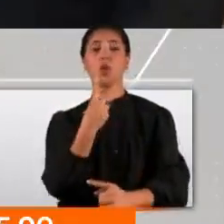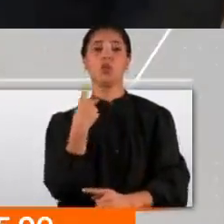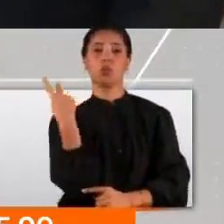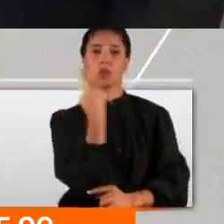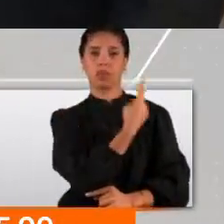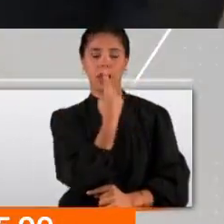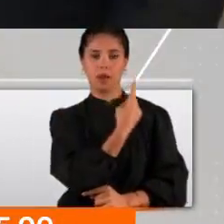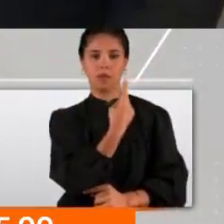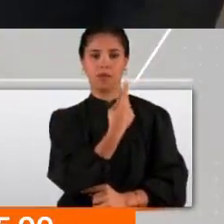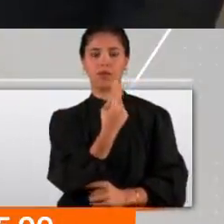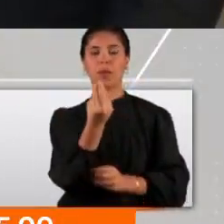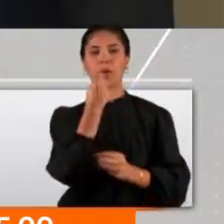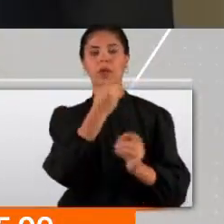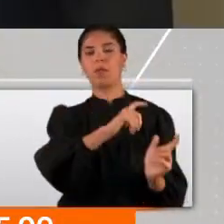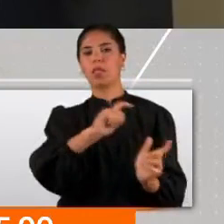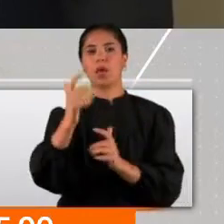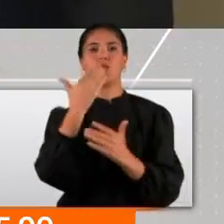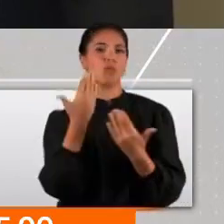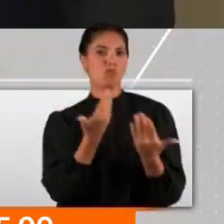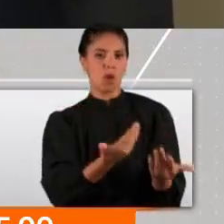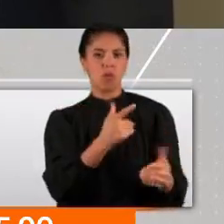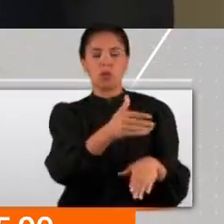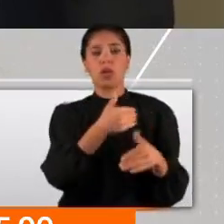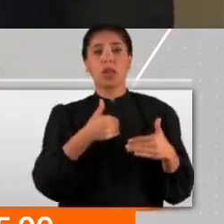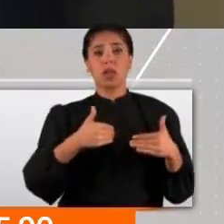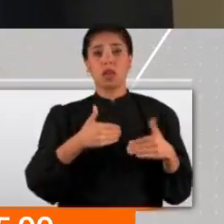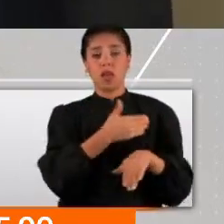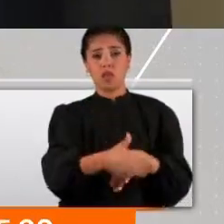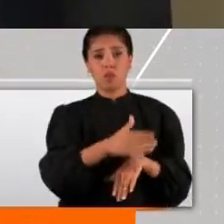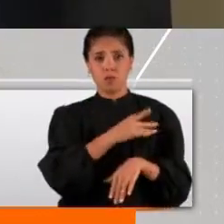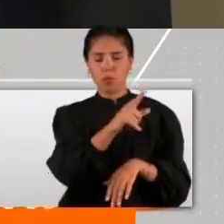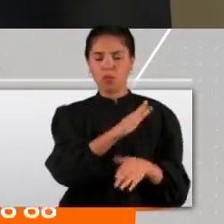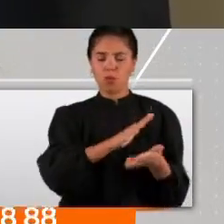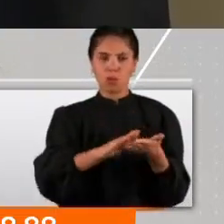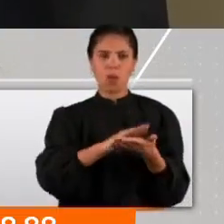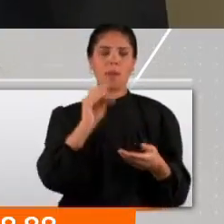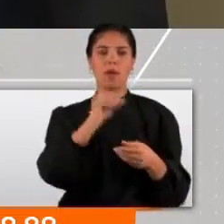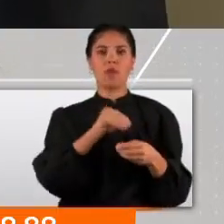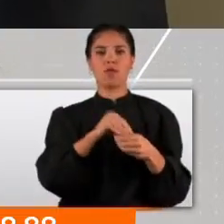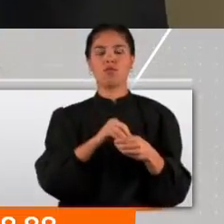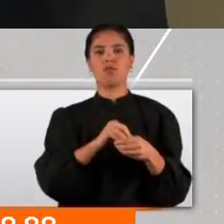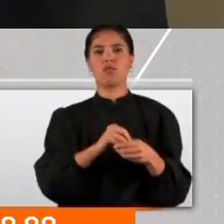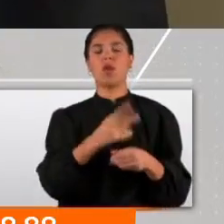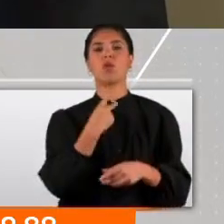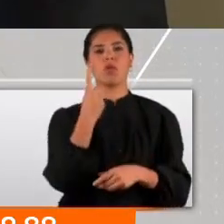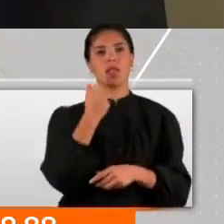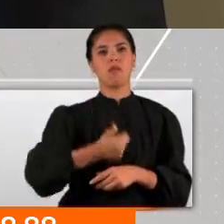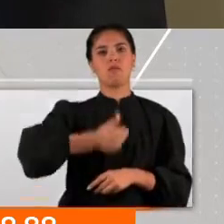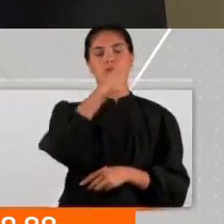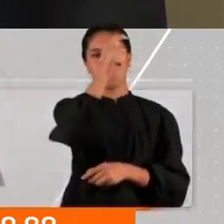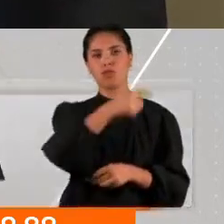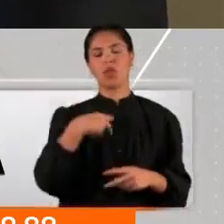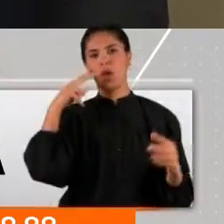tarafından henüz toz sevkiyatı Yok burada gecikmiyor var bunu açmak için semerkant'ta Sayın Putin ile bu konuları